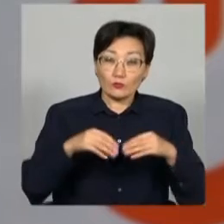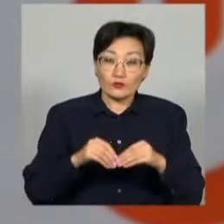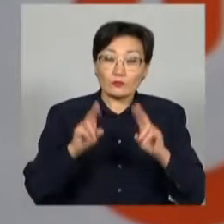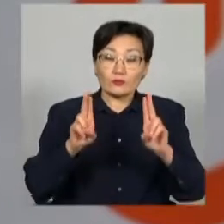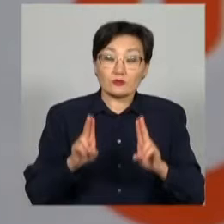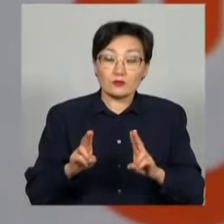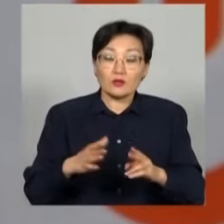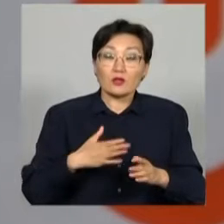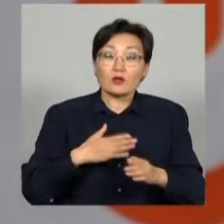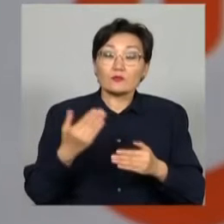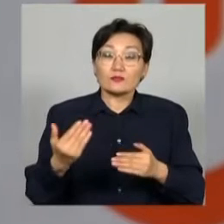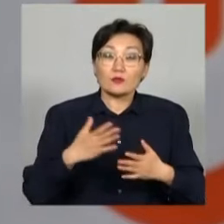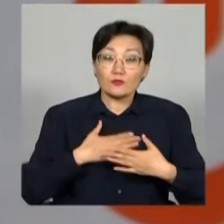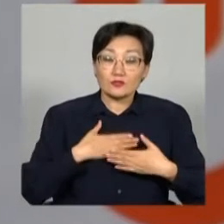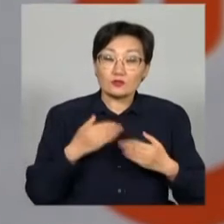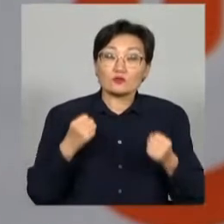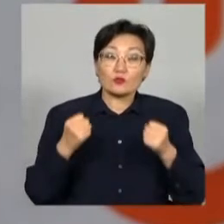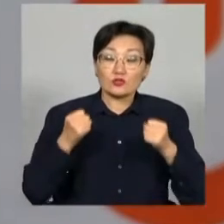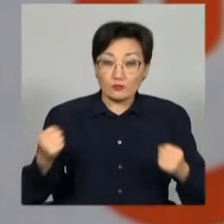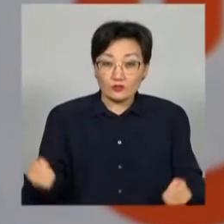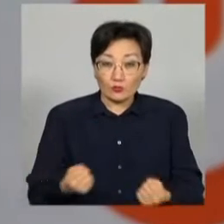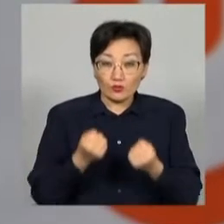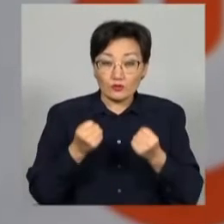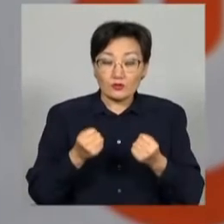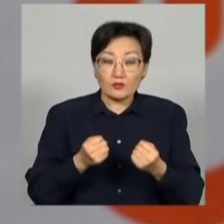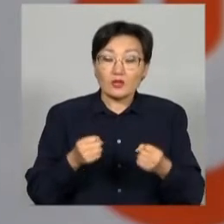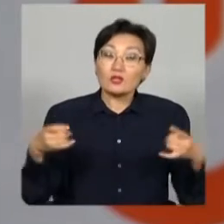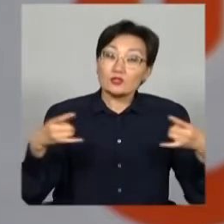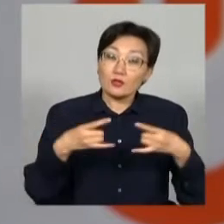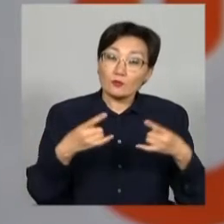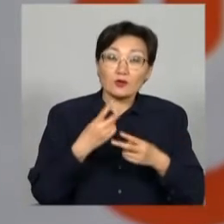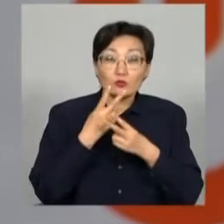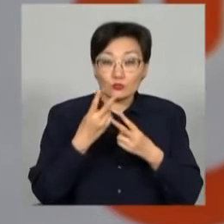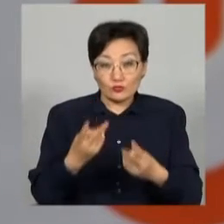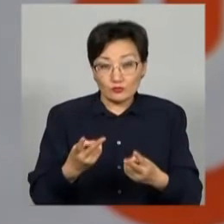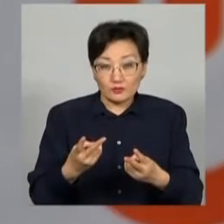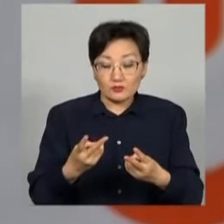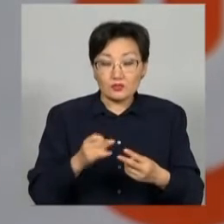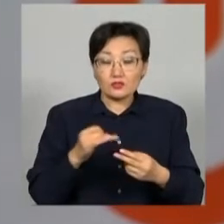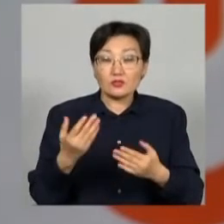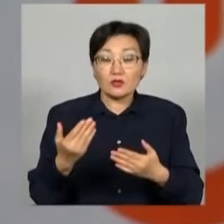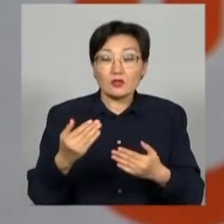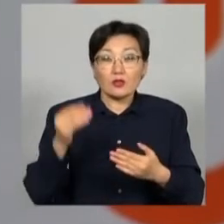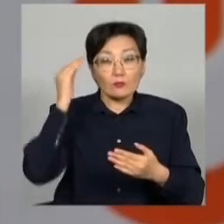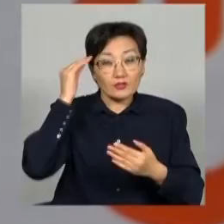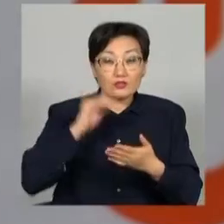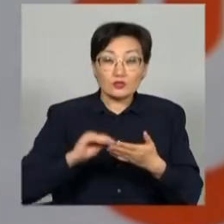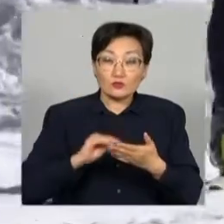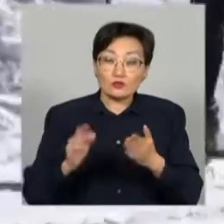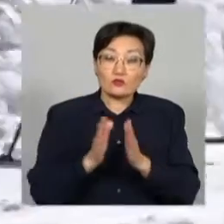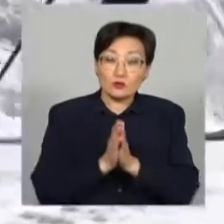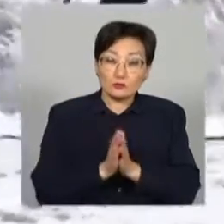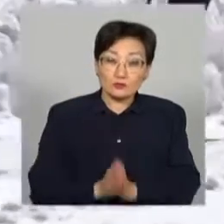Сіздерден біздің спортшыларымызды тек қолдап, тікелей эфирден қарап, сіздер комментарийларыңызды жазуын